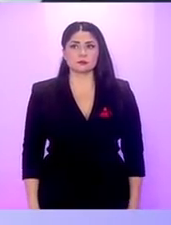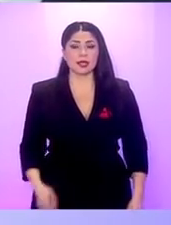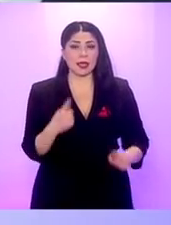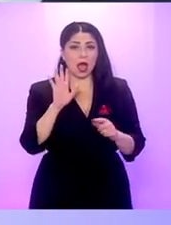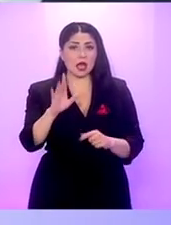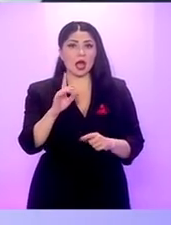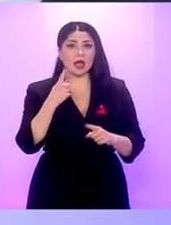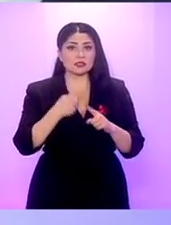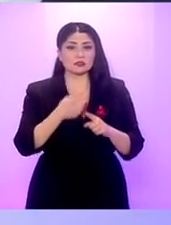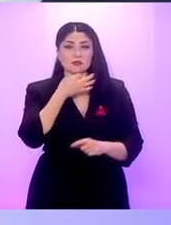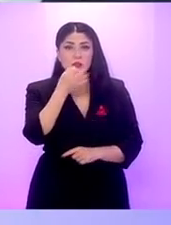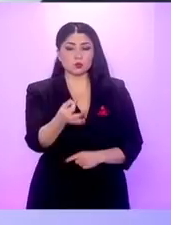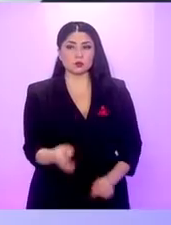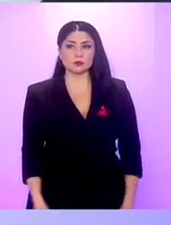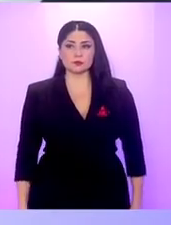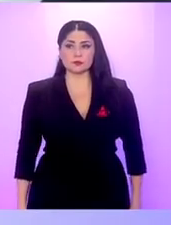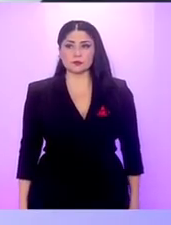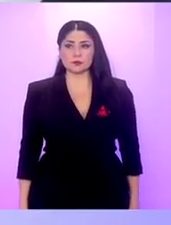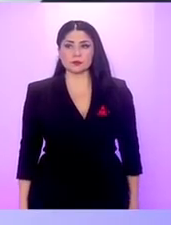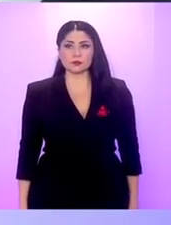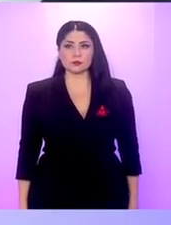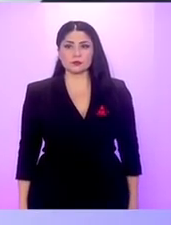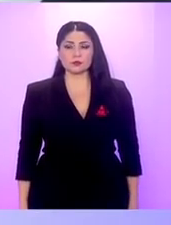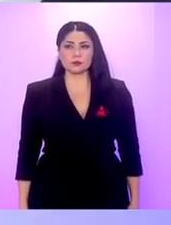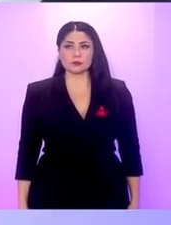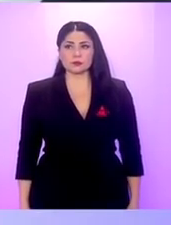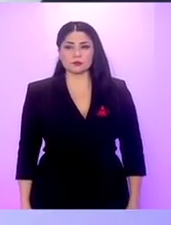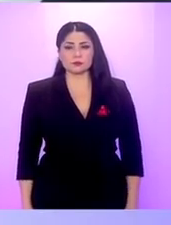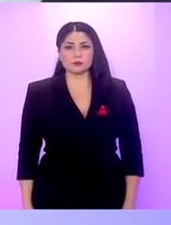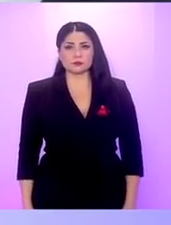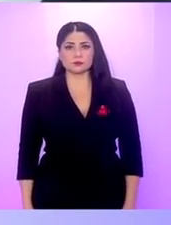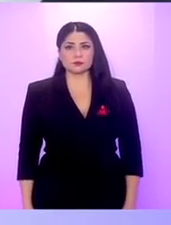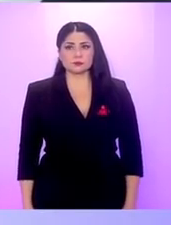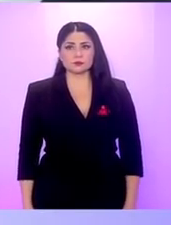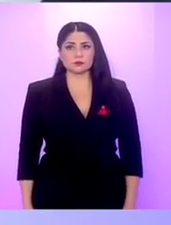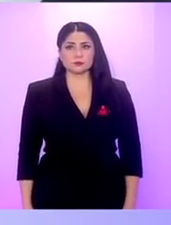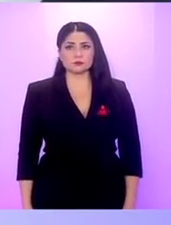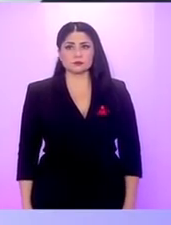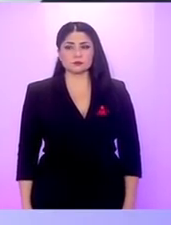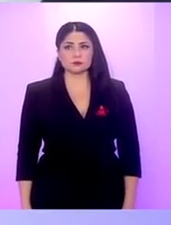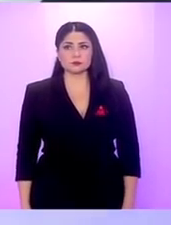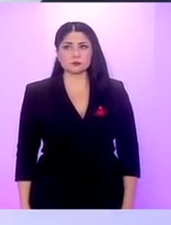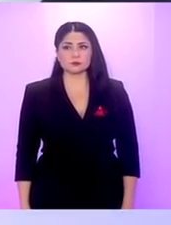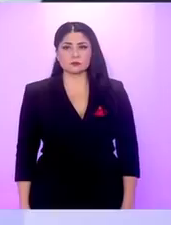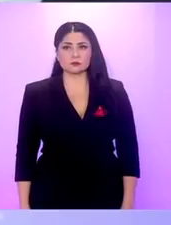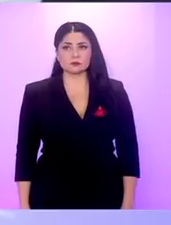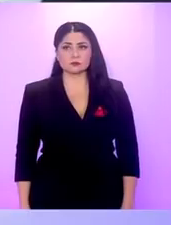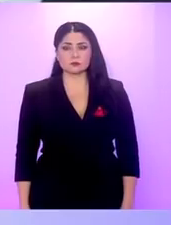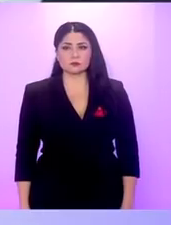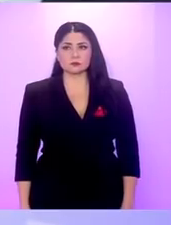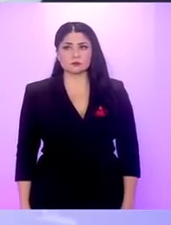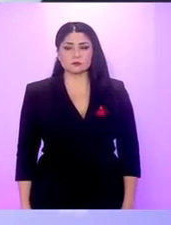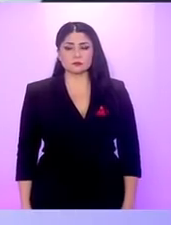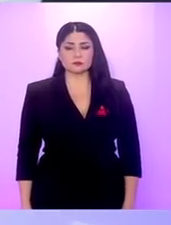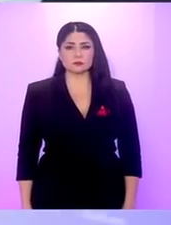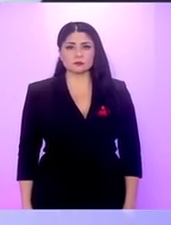Exact asta vă spun și eu acum, ascultând ce îmi spuneți dumneavoastră și auzind ce a spus mai devreme Vlad Voiculescu.